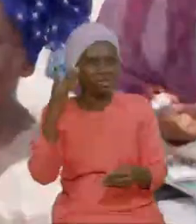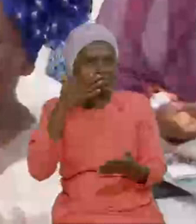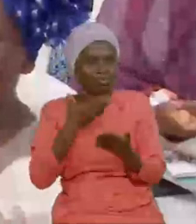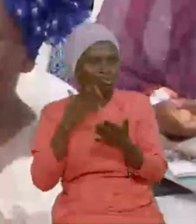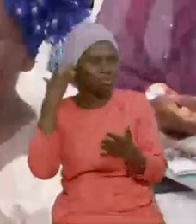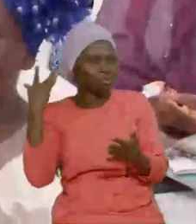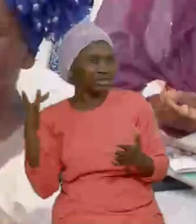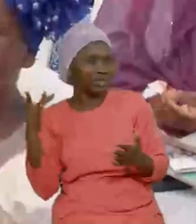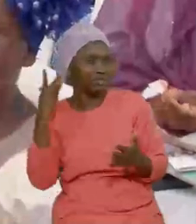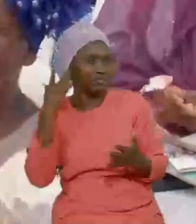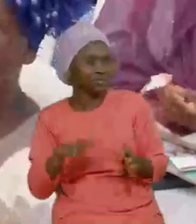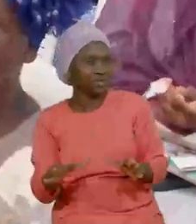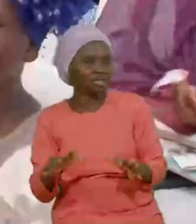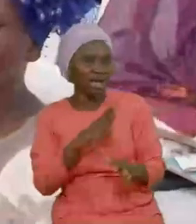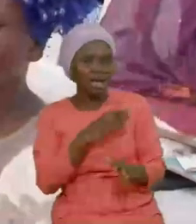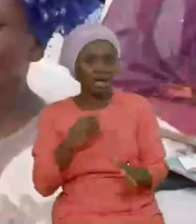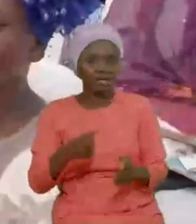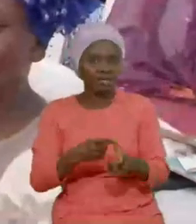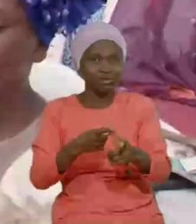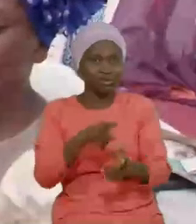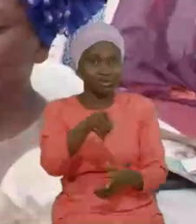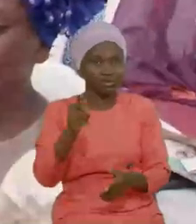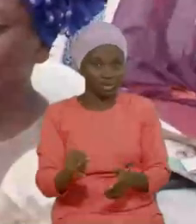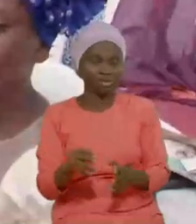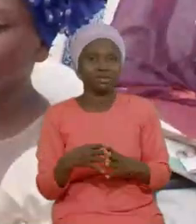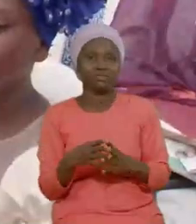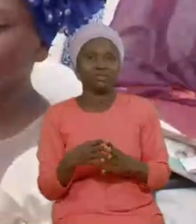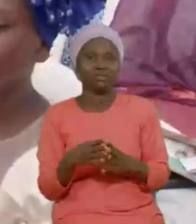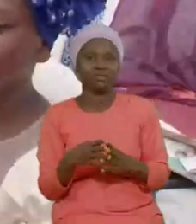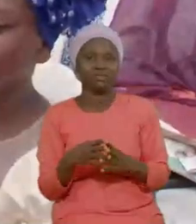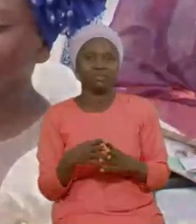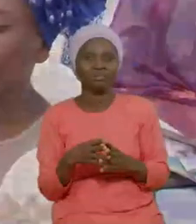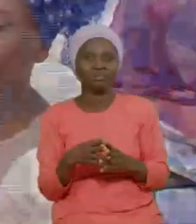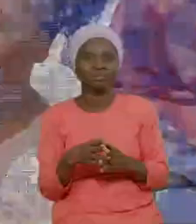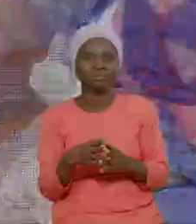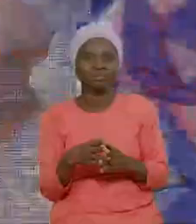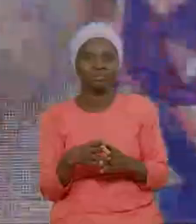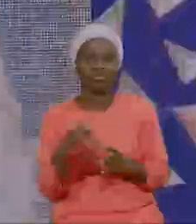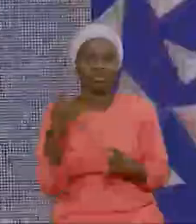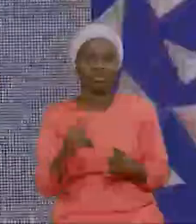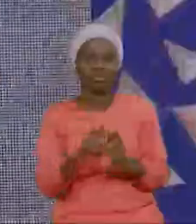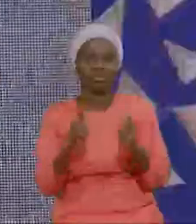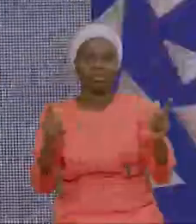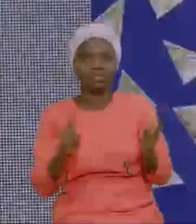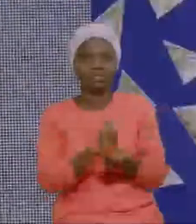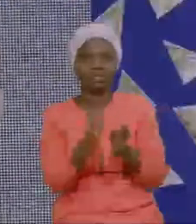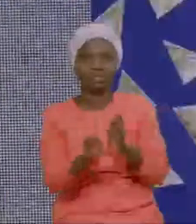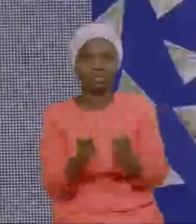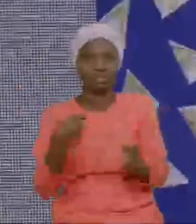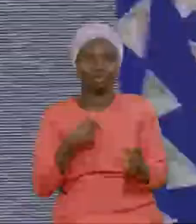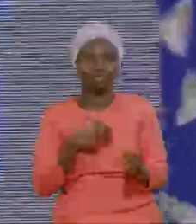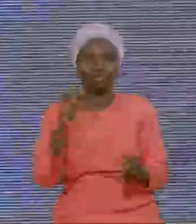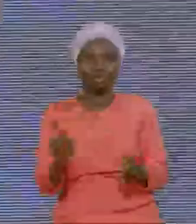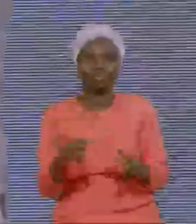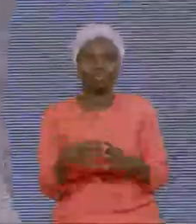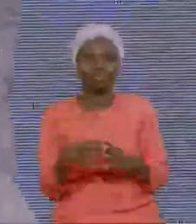speed that you need. Cela ne va pas te permettre de rouler à la vitesse que tu veux. The great change we need, le grand changement